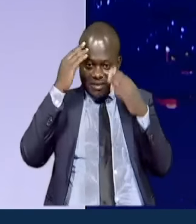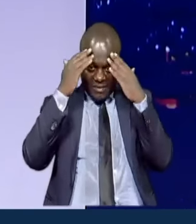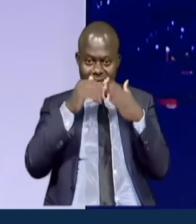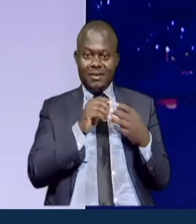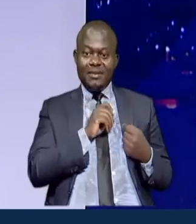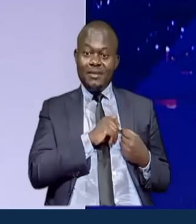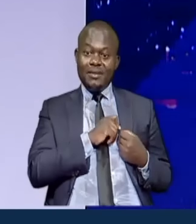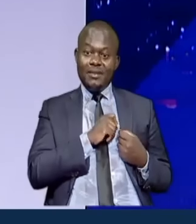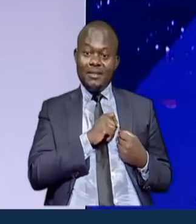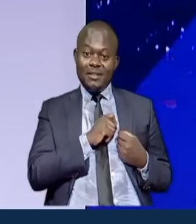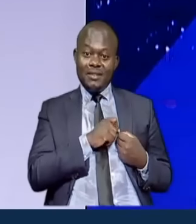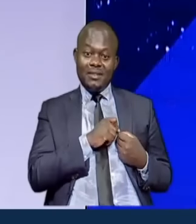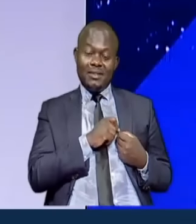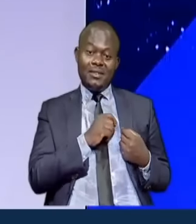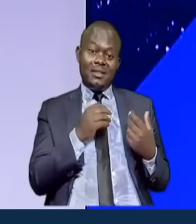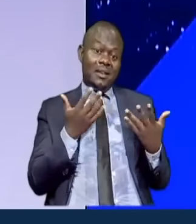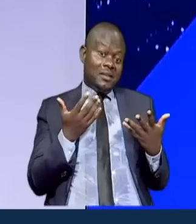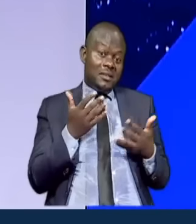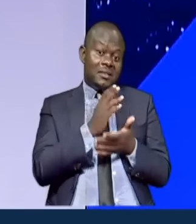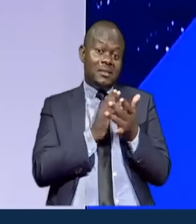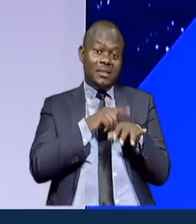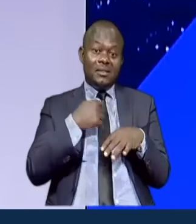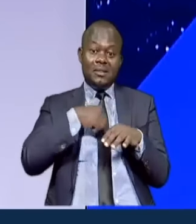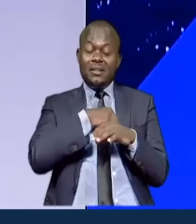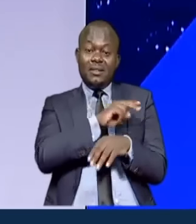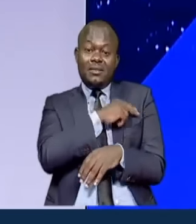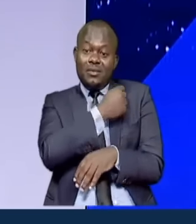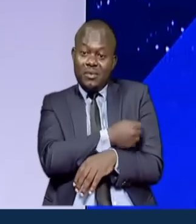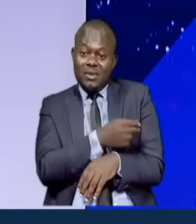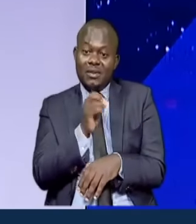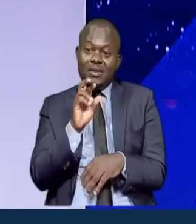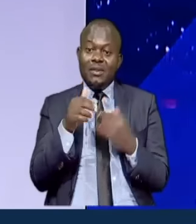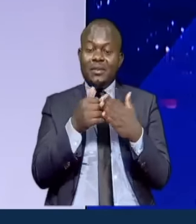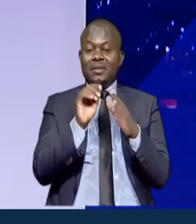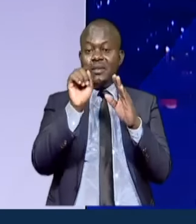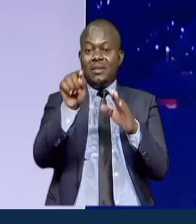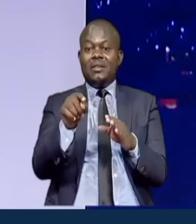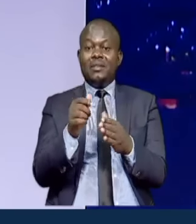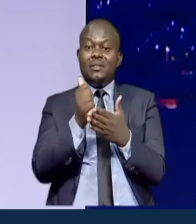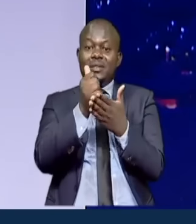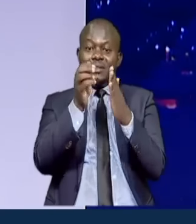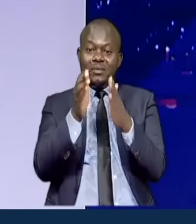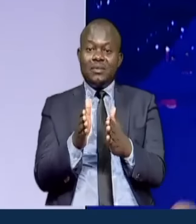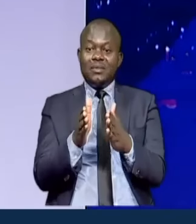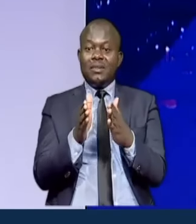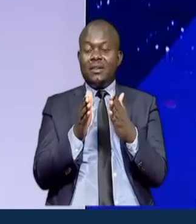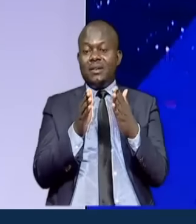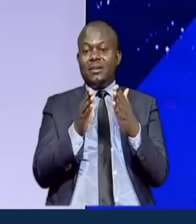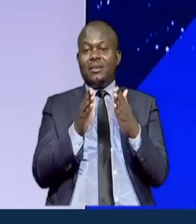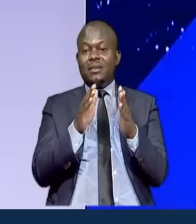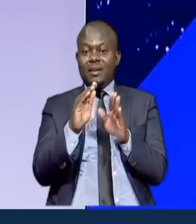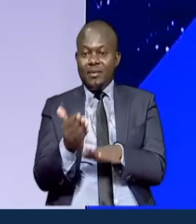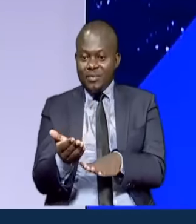tubabara no kuvuga ngo hari igihe mba ari nko kwa muganga cyangwa se nagiye dutabaye umuntu